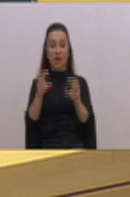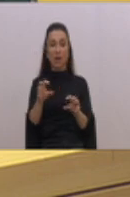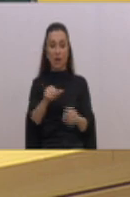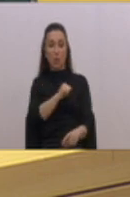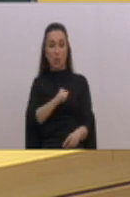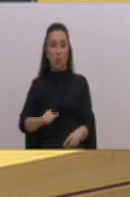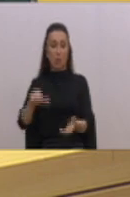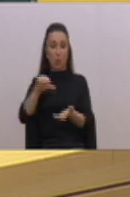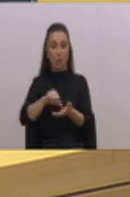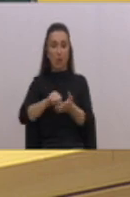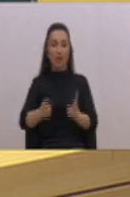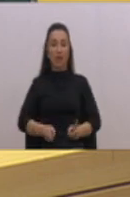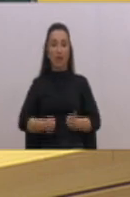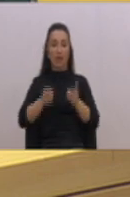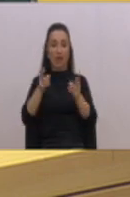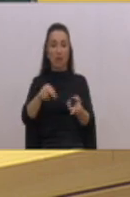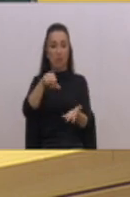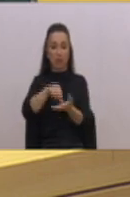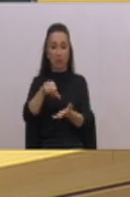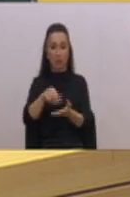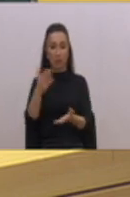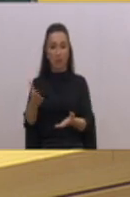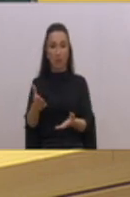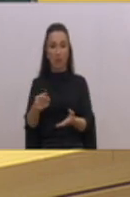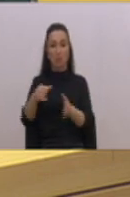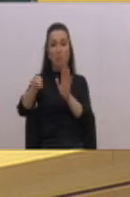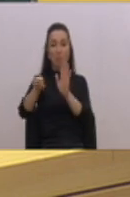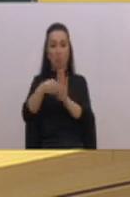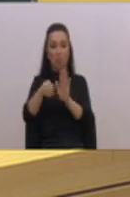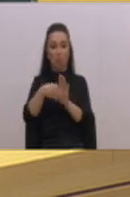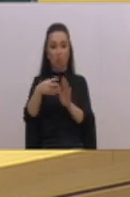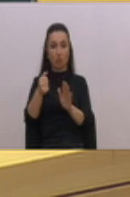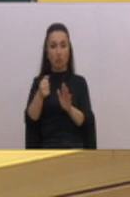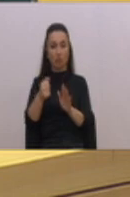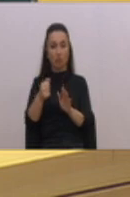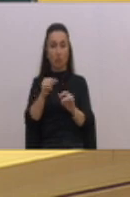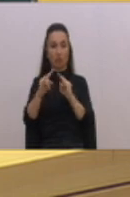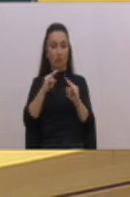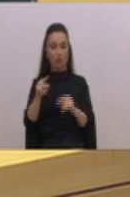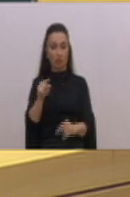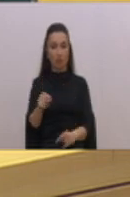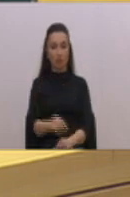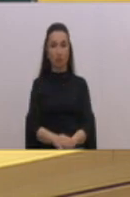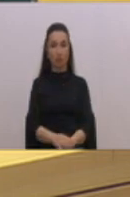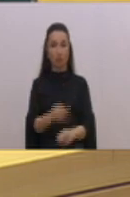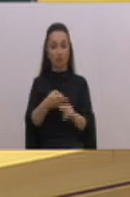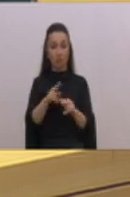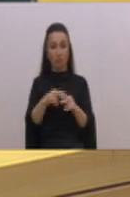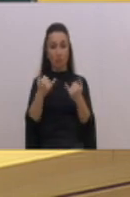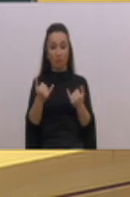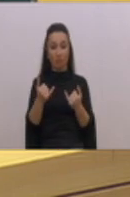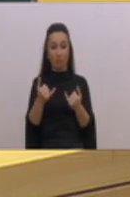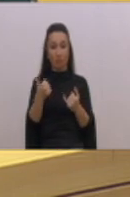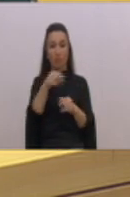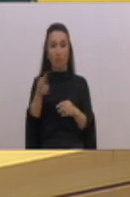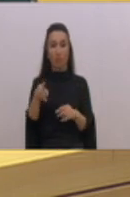ქურდების, კრიმინალების მონაწილეობით, მოსყიდვით და შანტაჟით. აქ თქვენ დღეს ბატონო პრემიერო